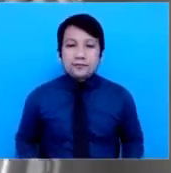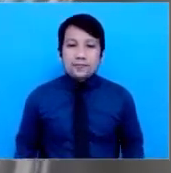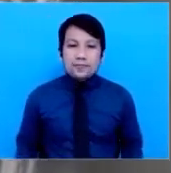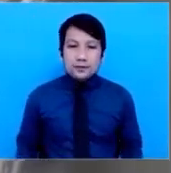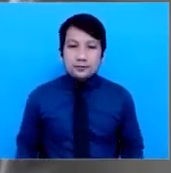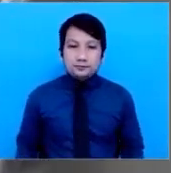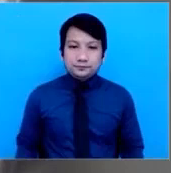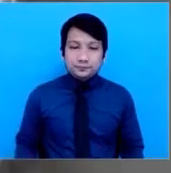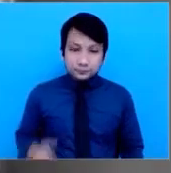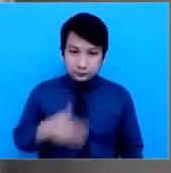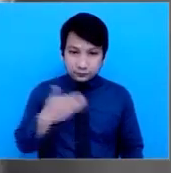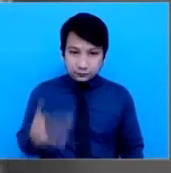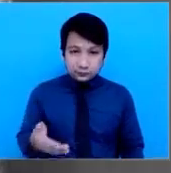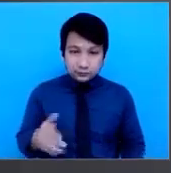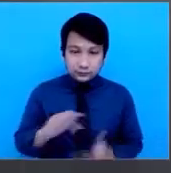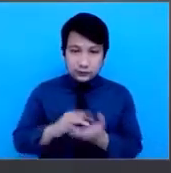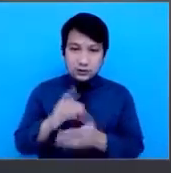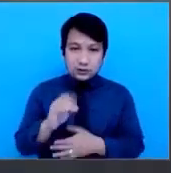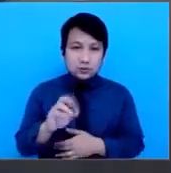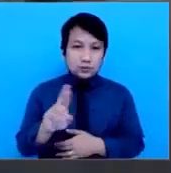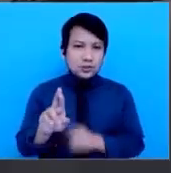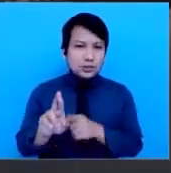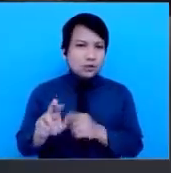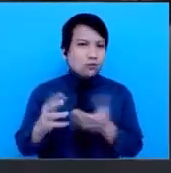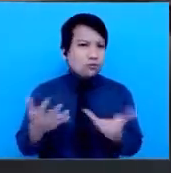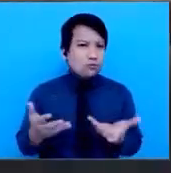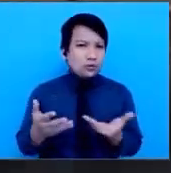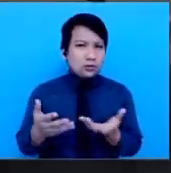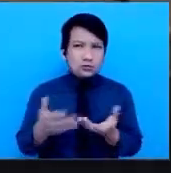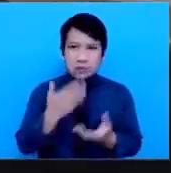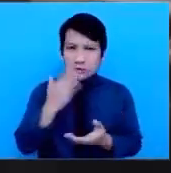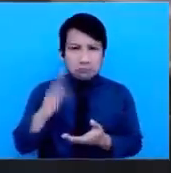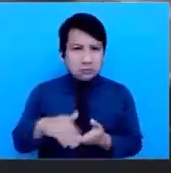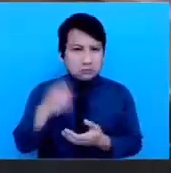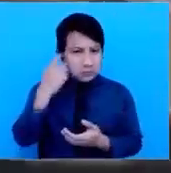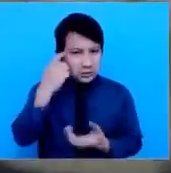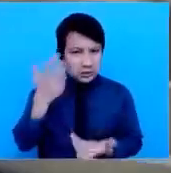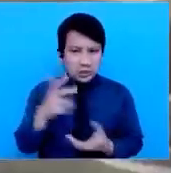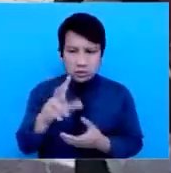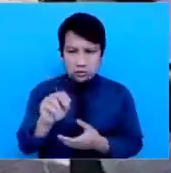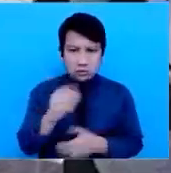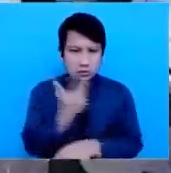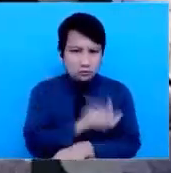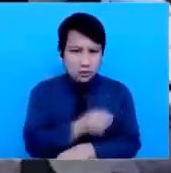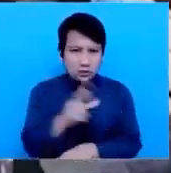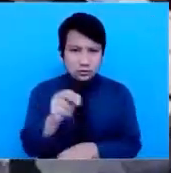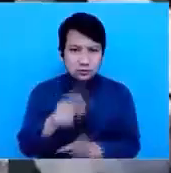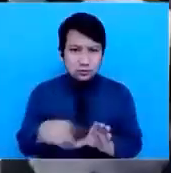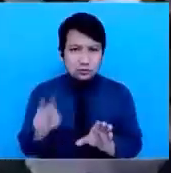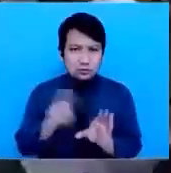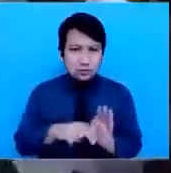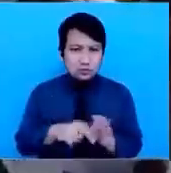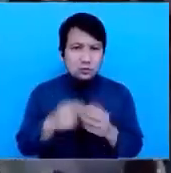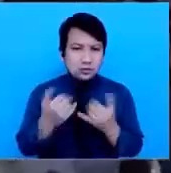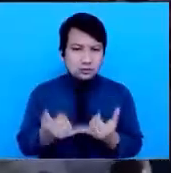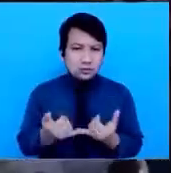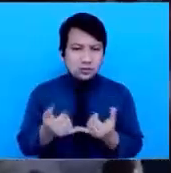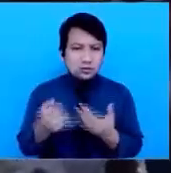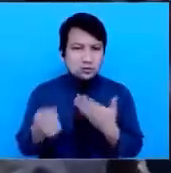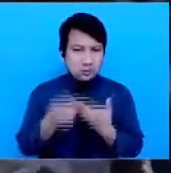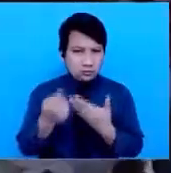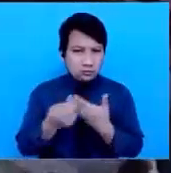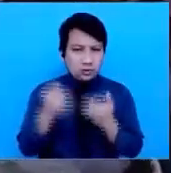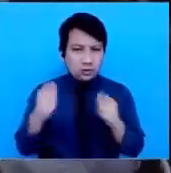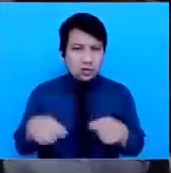Nauna na namang iginiit ng DOTR na wala silang masamang intensyon sa no vax, no ride policy. Pansamantala lang din naman daw ito